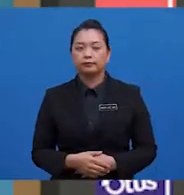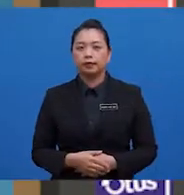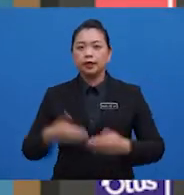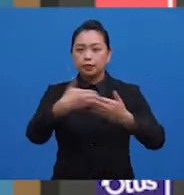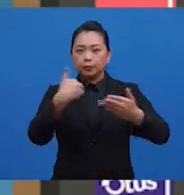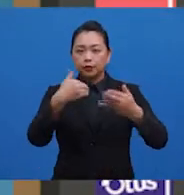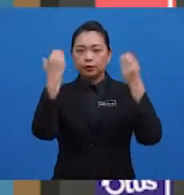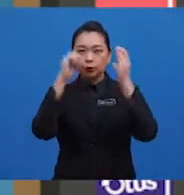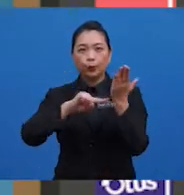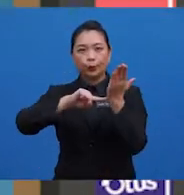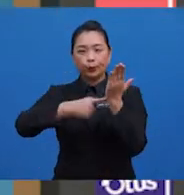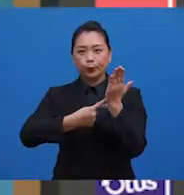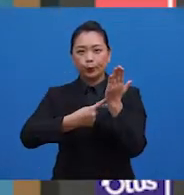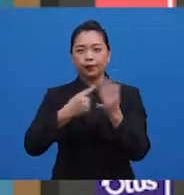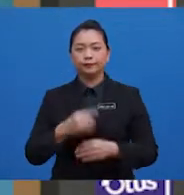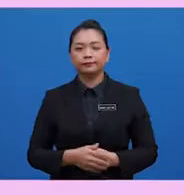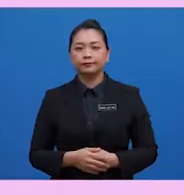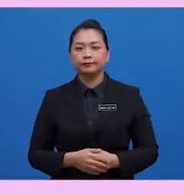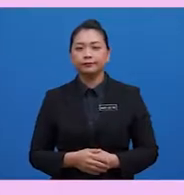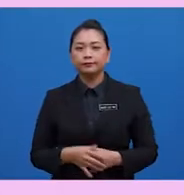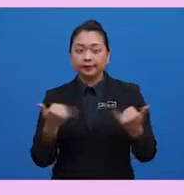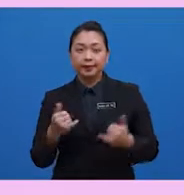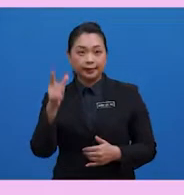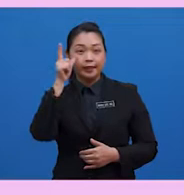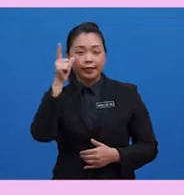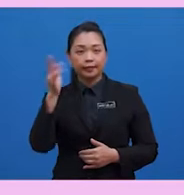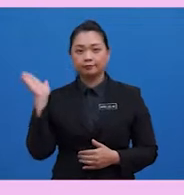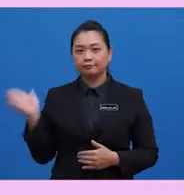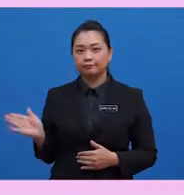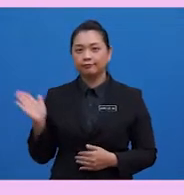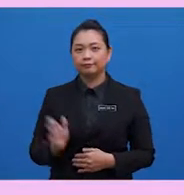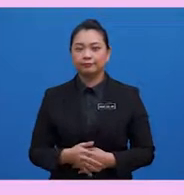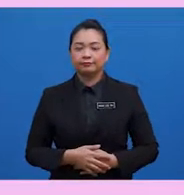Sebelum saya memulakan pembelajaran pada hari ini, marilah kita melihat gambar berikut.